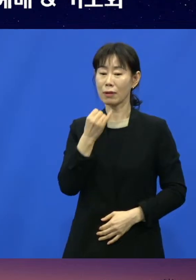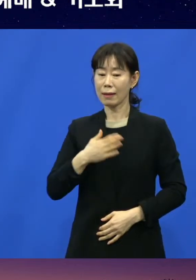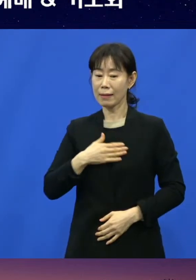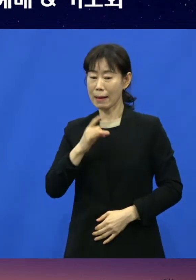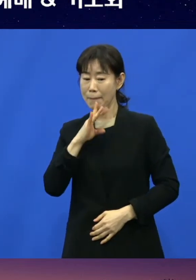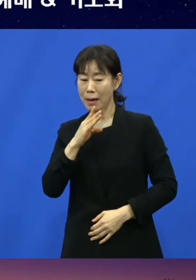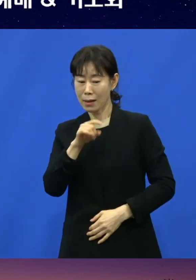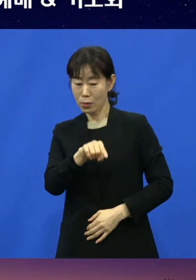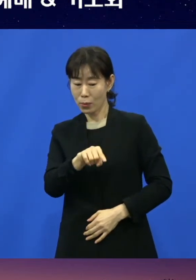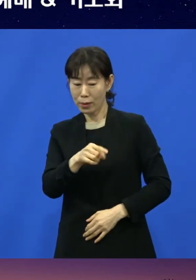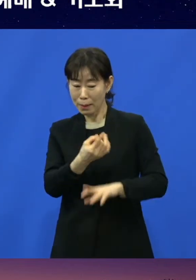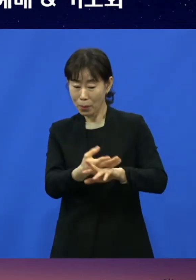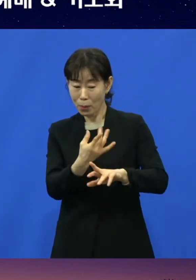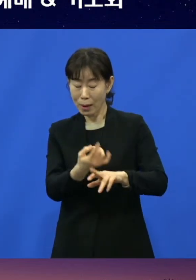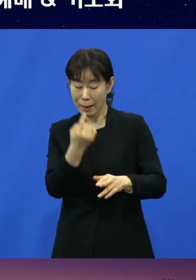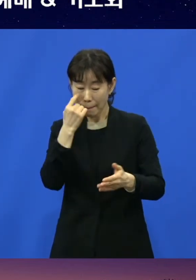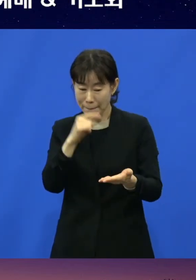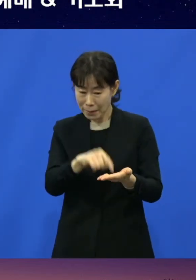게 있는 거죠.